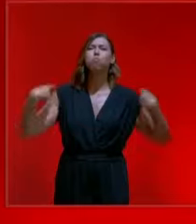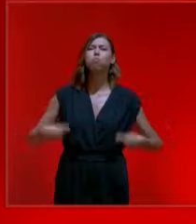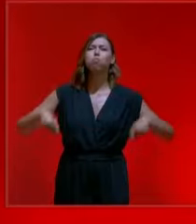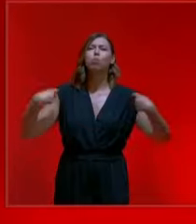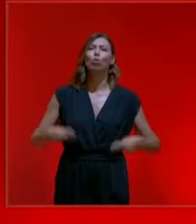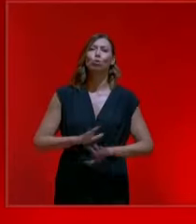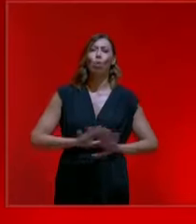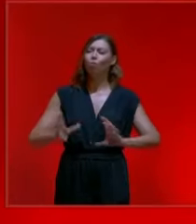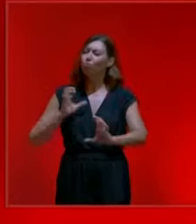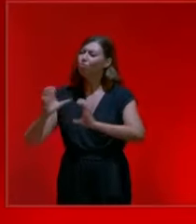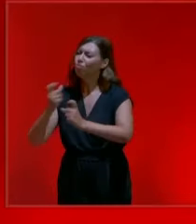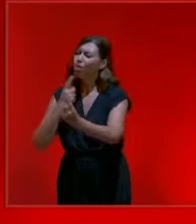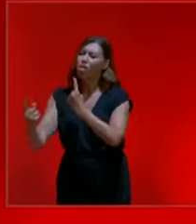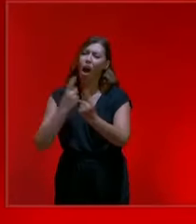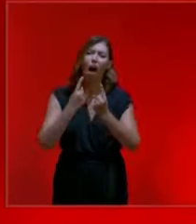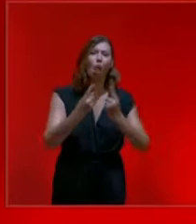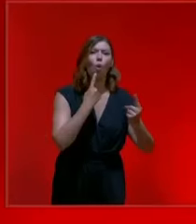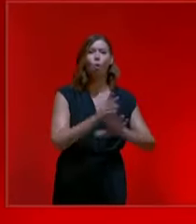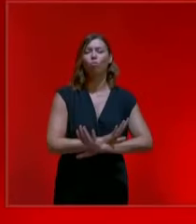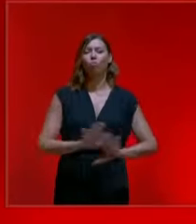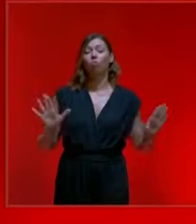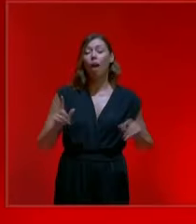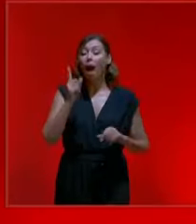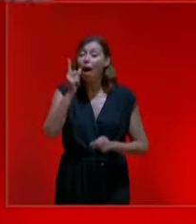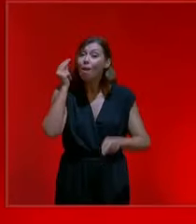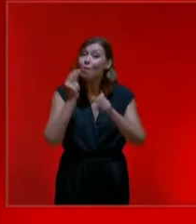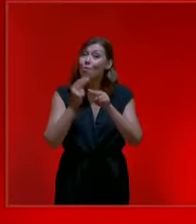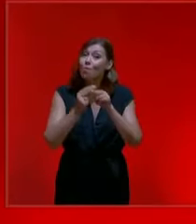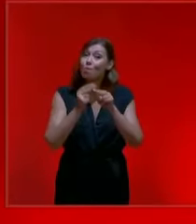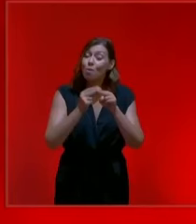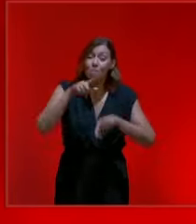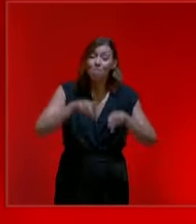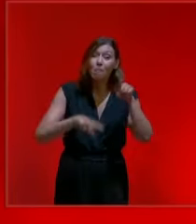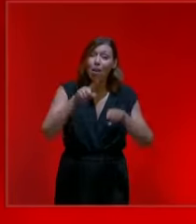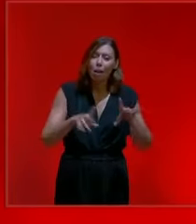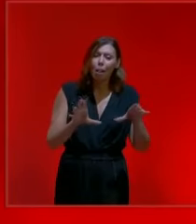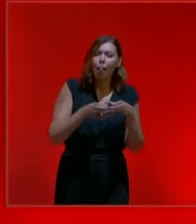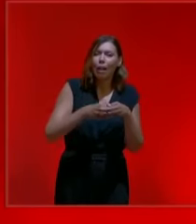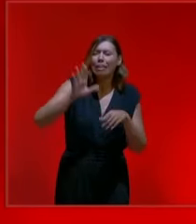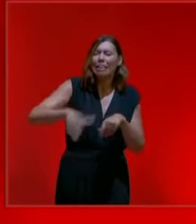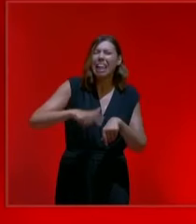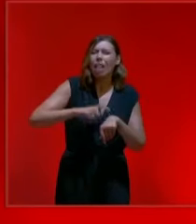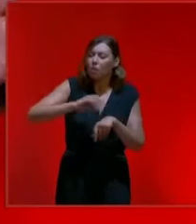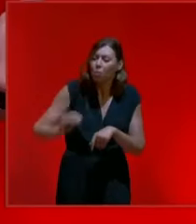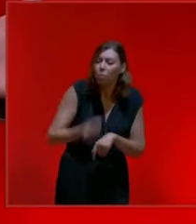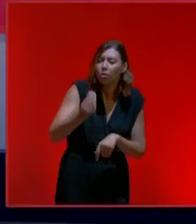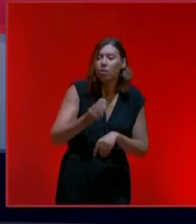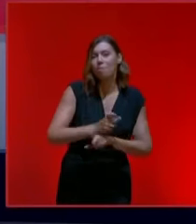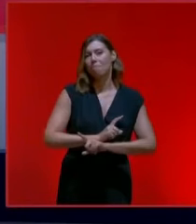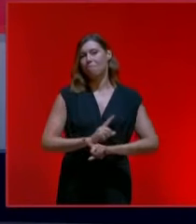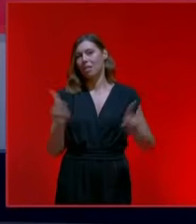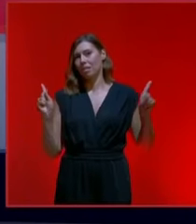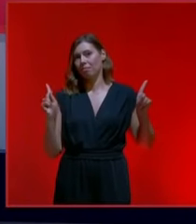γνώμη μου, είναι τάσεις που υφίστανται στο γυναικές ή τάσεις που συγκροτούνται την τελευταία στιγμή. Είναι λογικό